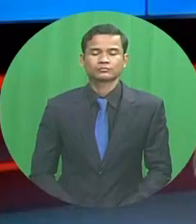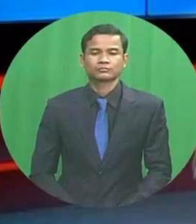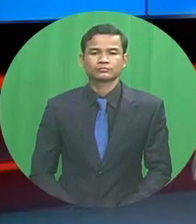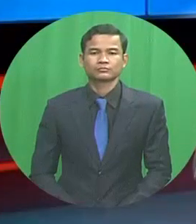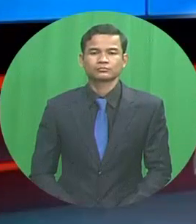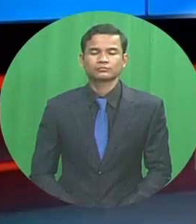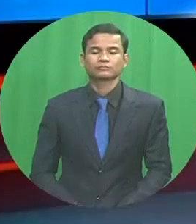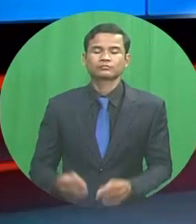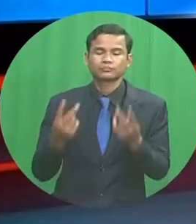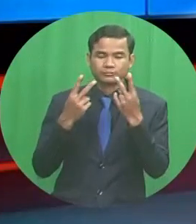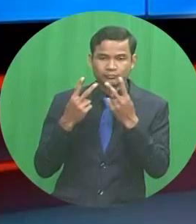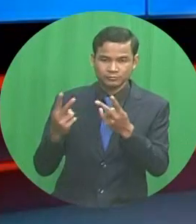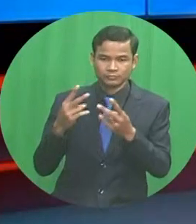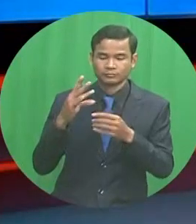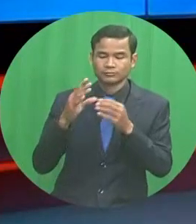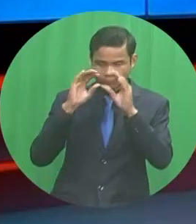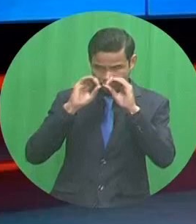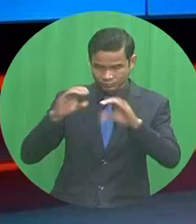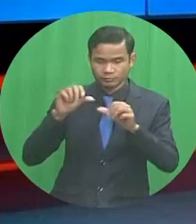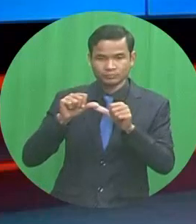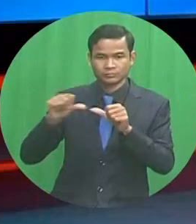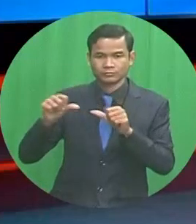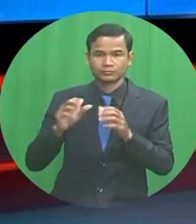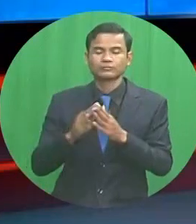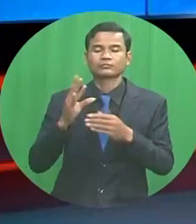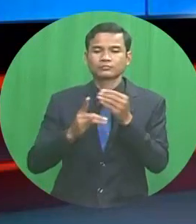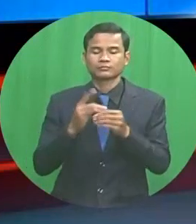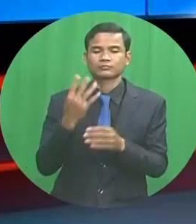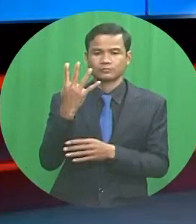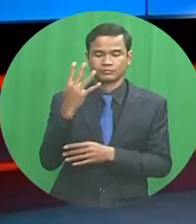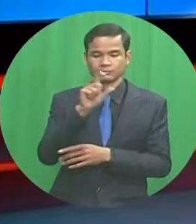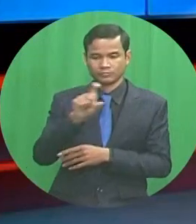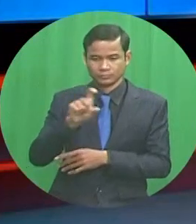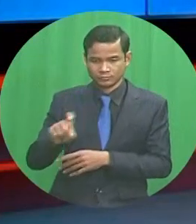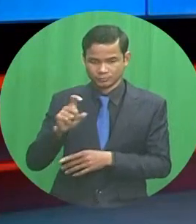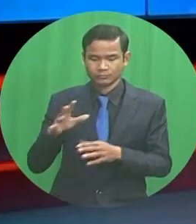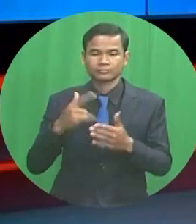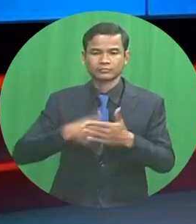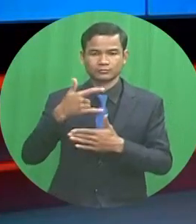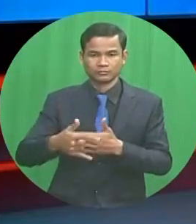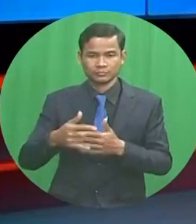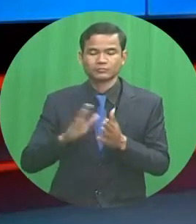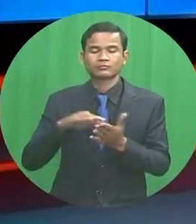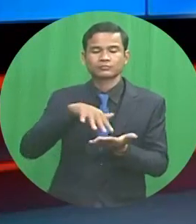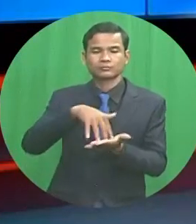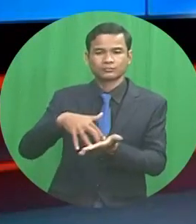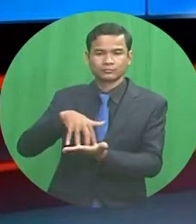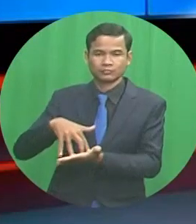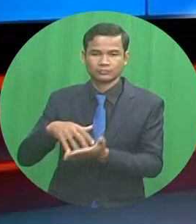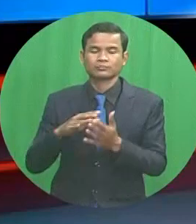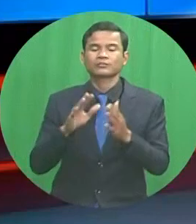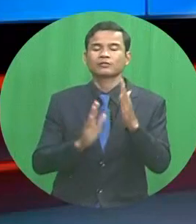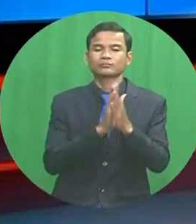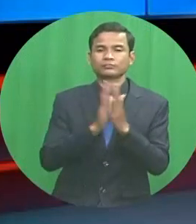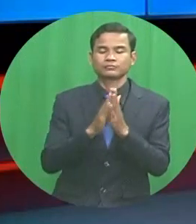យើងងាកទៅចាប់អារម្មណ៍ព័ត៌មានជាបន្តទៅទីនេះដែរគឺរយៈពេលជាង4សប្តាហ៍មកហើយបន្ទាប់ពីការរញ្ជួយដីបានវាប្រហារនៅក្នុ